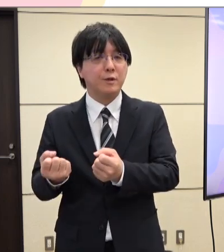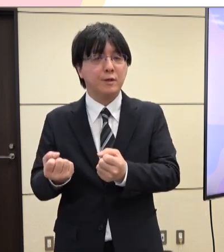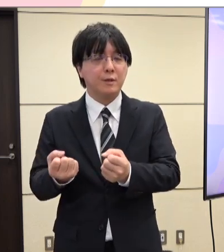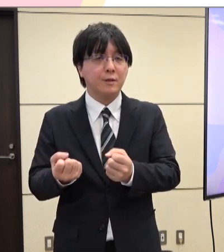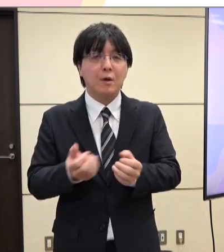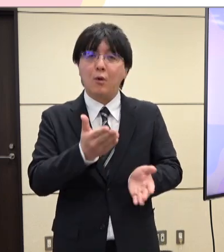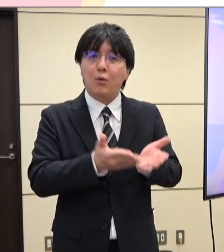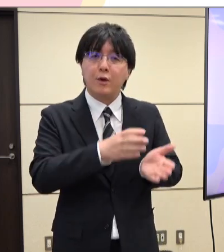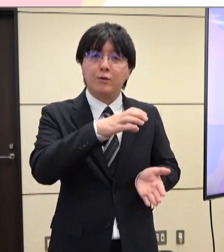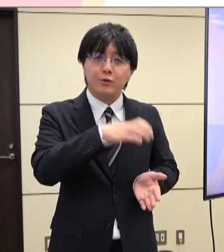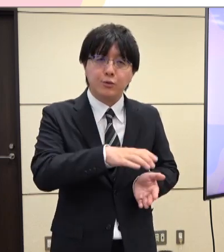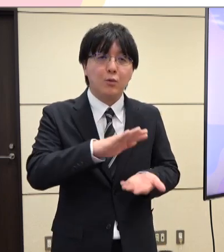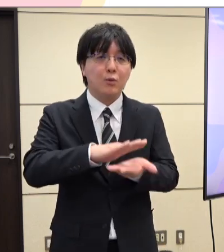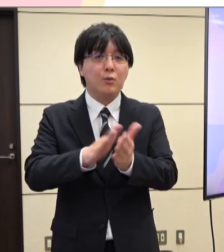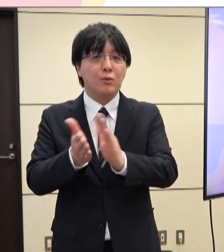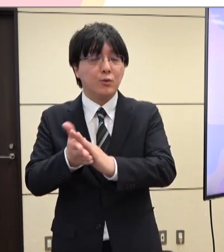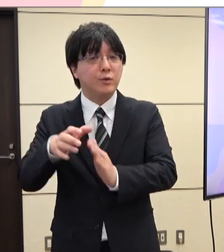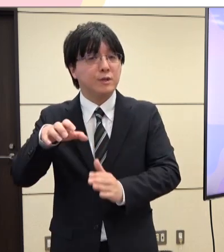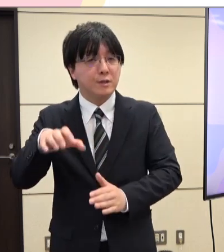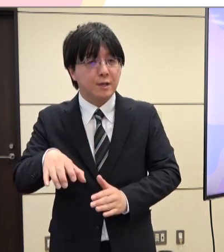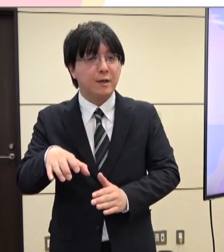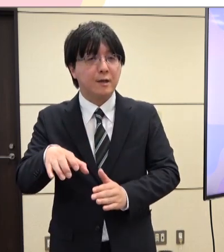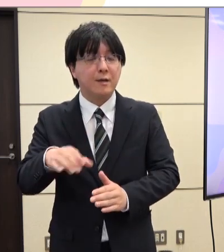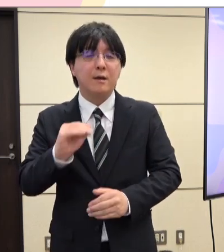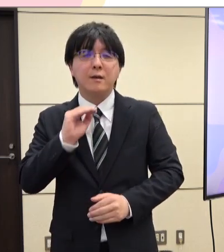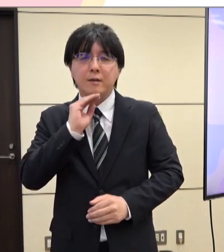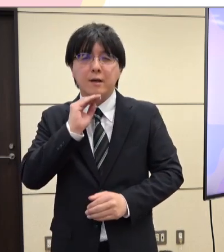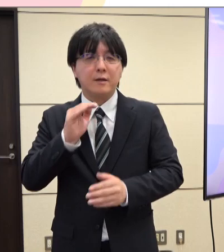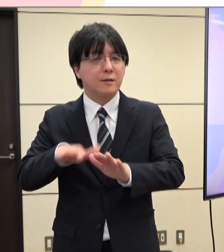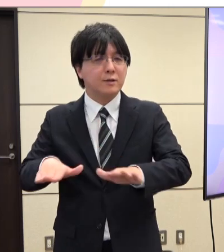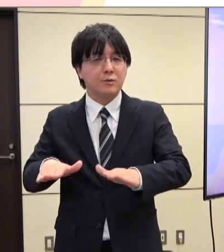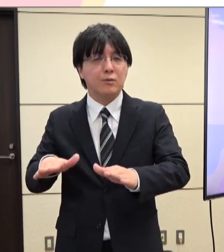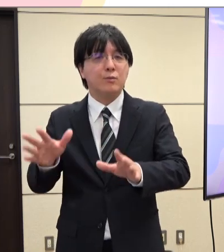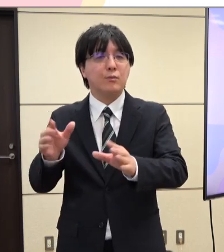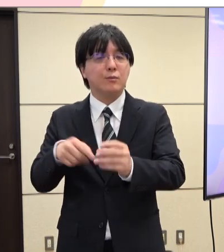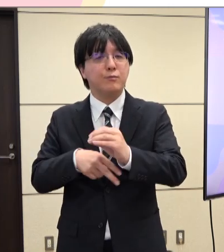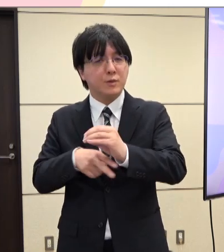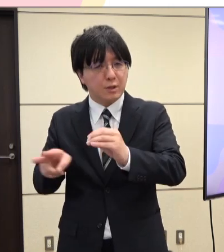か幼稚園、待機児童をなくすことはもとよりですね、